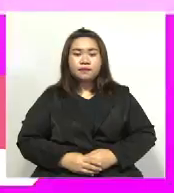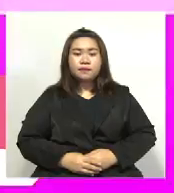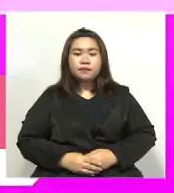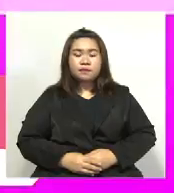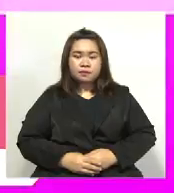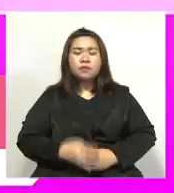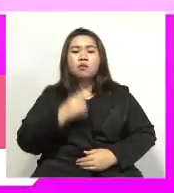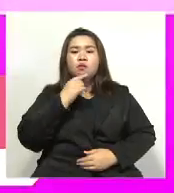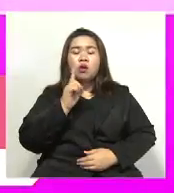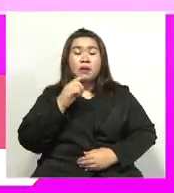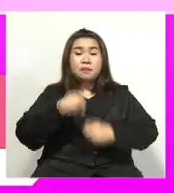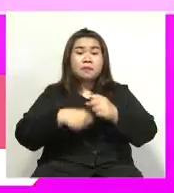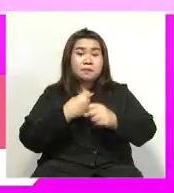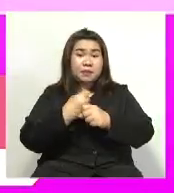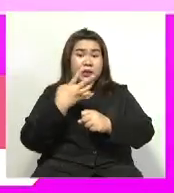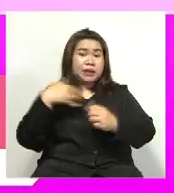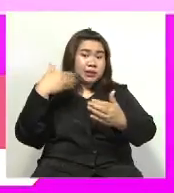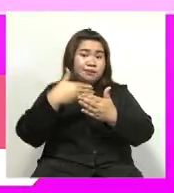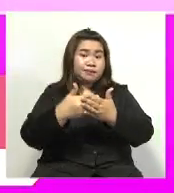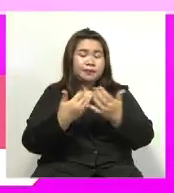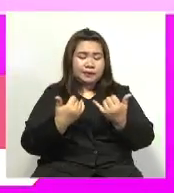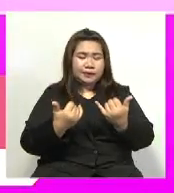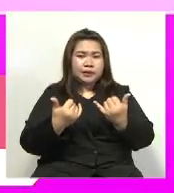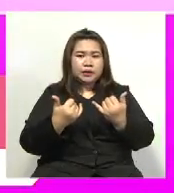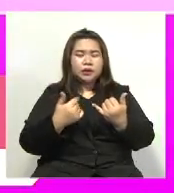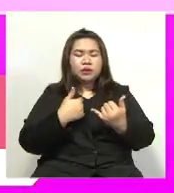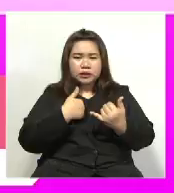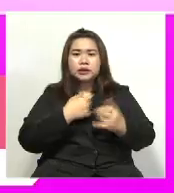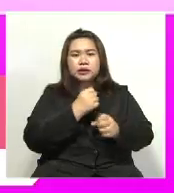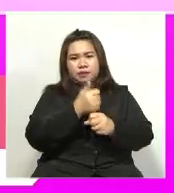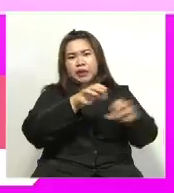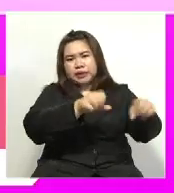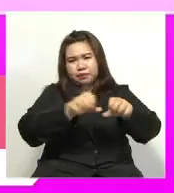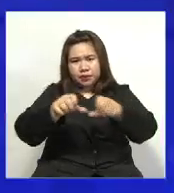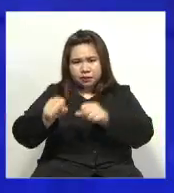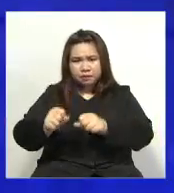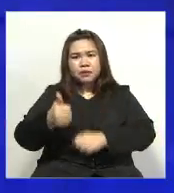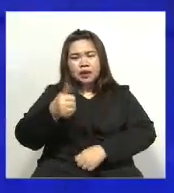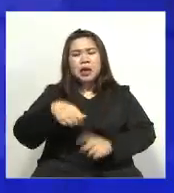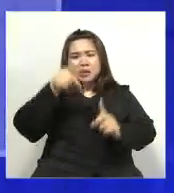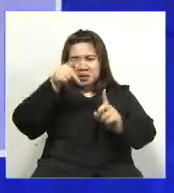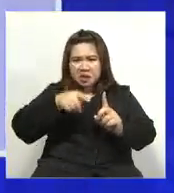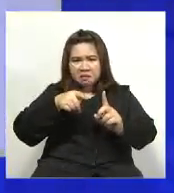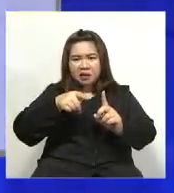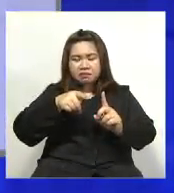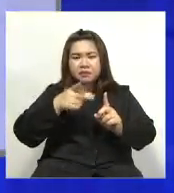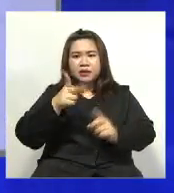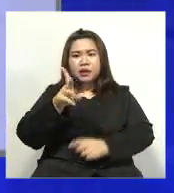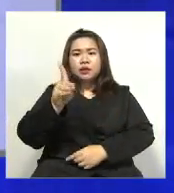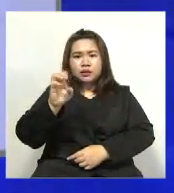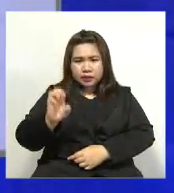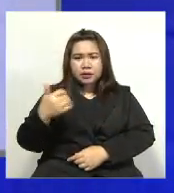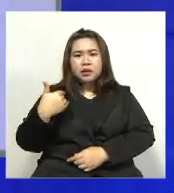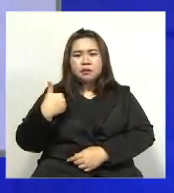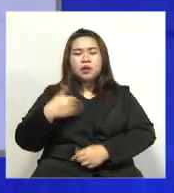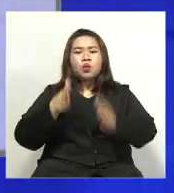ก็ส่งผลให้ตลอดเวลา4ปีที่ผ่านมานั้นเราสามารถจับกุมคดีค้ามนุษย์ได้กว่า 1,000 คดีและสามารถช่วยเหลือผู้เสียหายจ